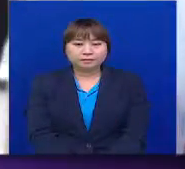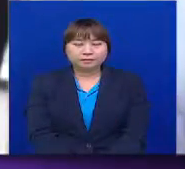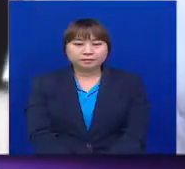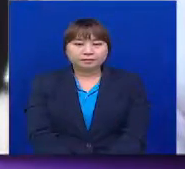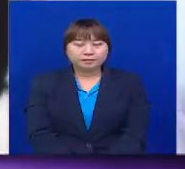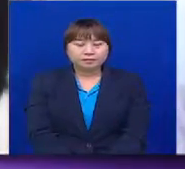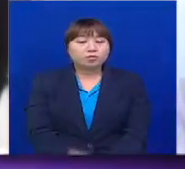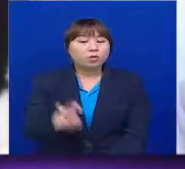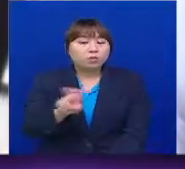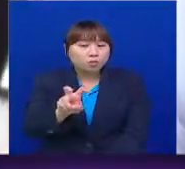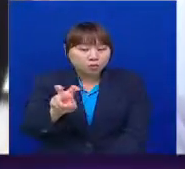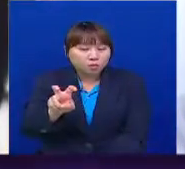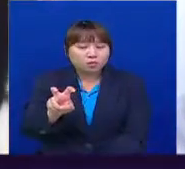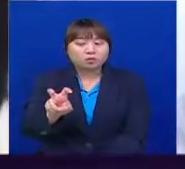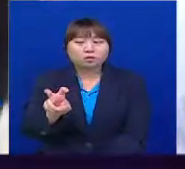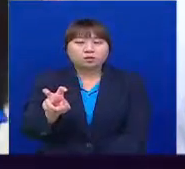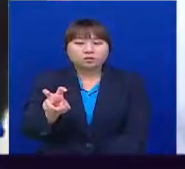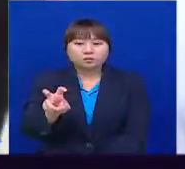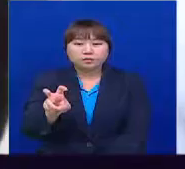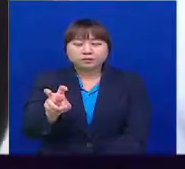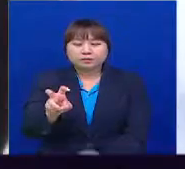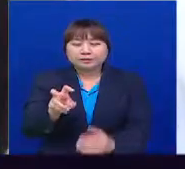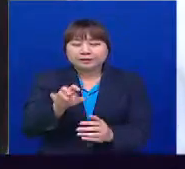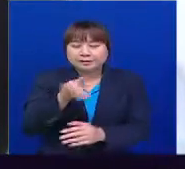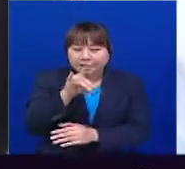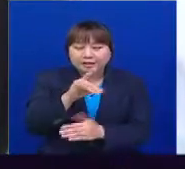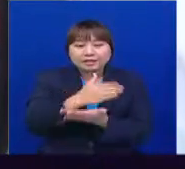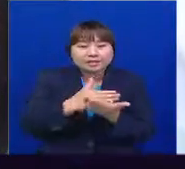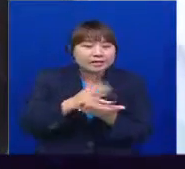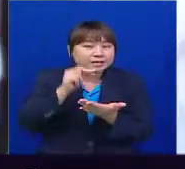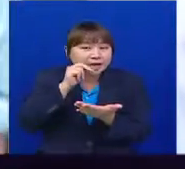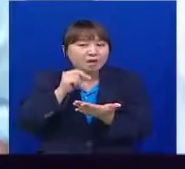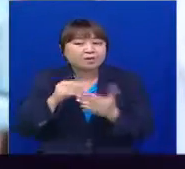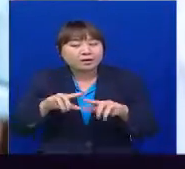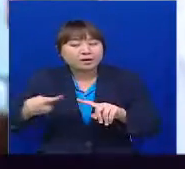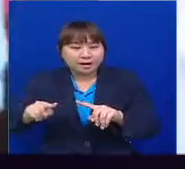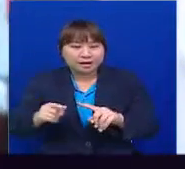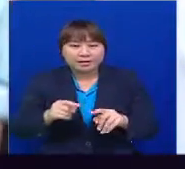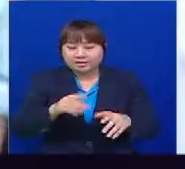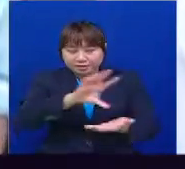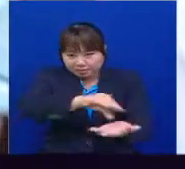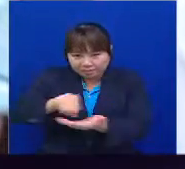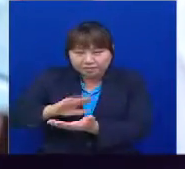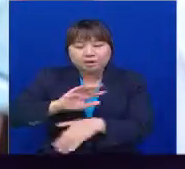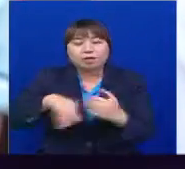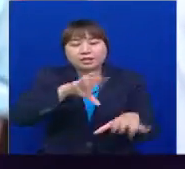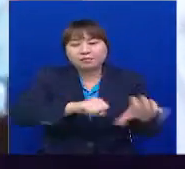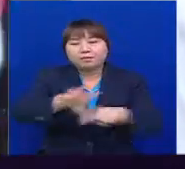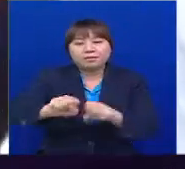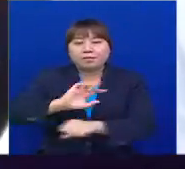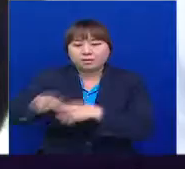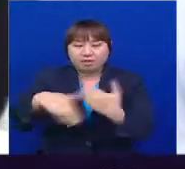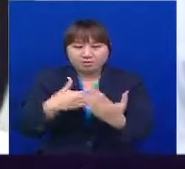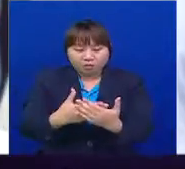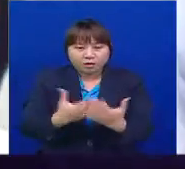พวกงูพวกครึ่งสัตว์ครึ่งน้ำครึ่งบกอะครับนะครับพวกนั้นเราเก็บหมดเลยอะไรที่เป็นสัตว์ป่าเนี่ยจับหมดเลย